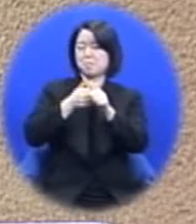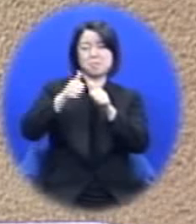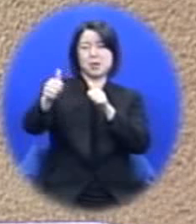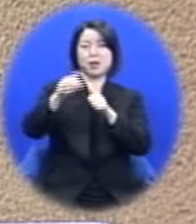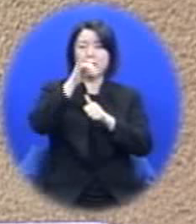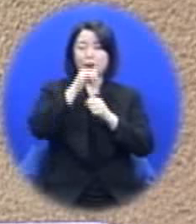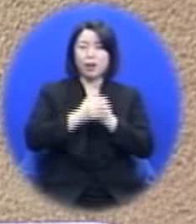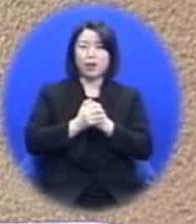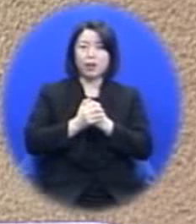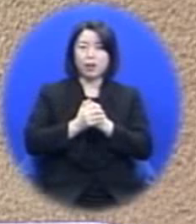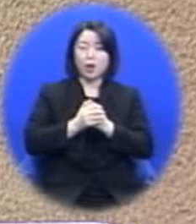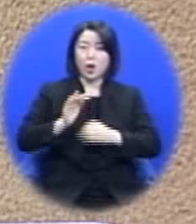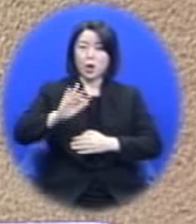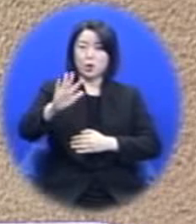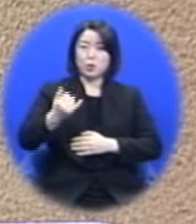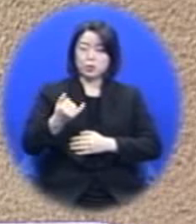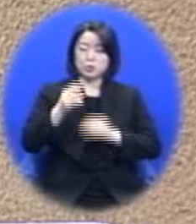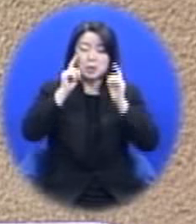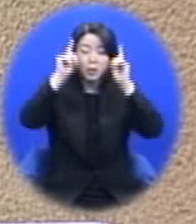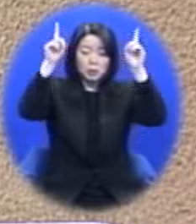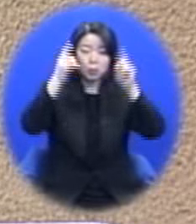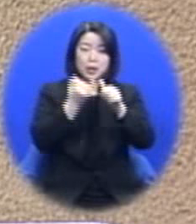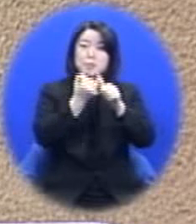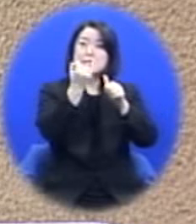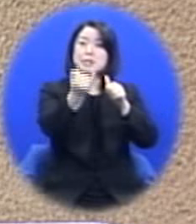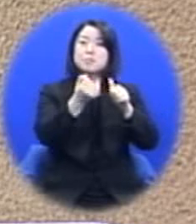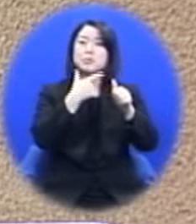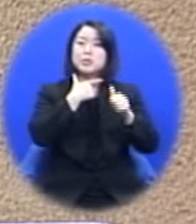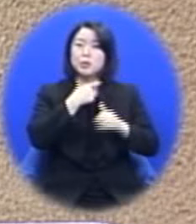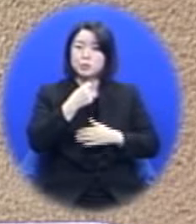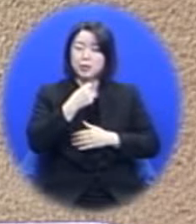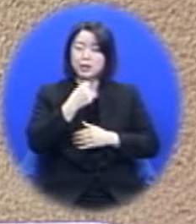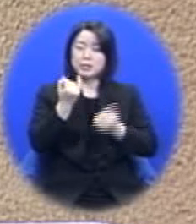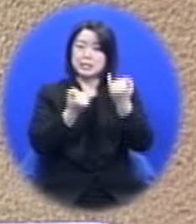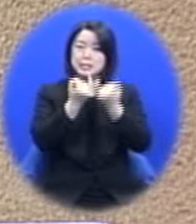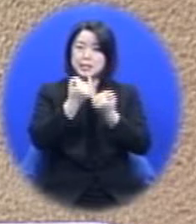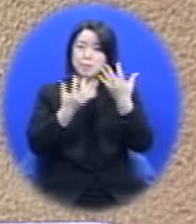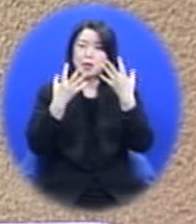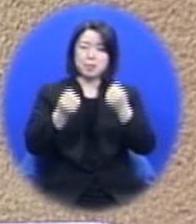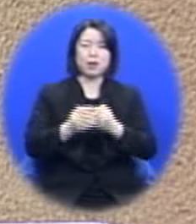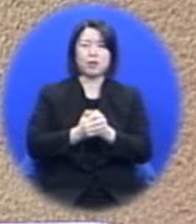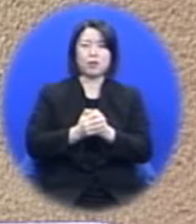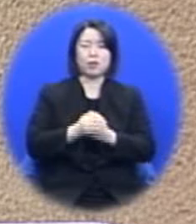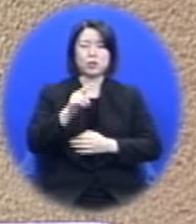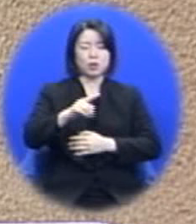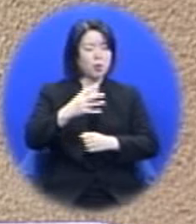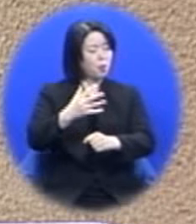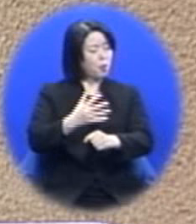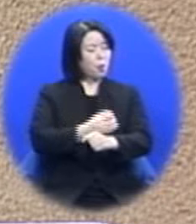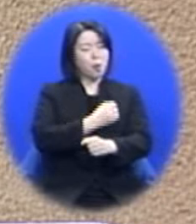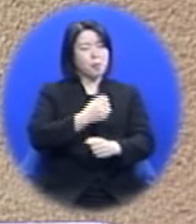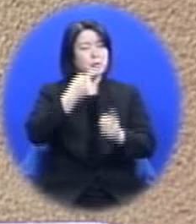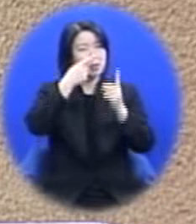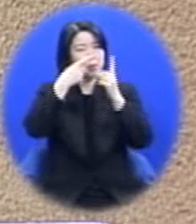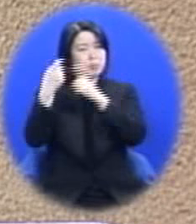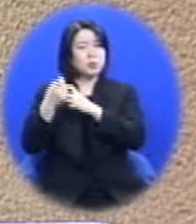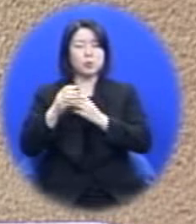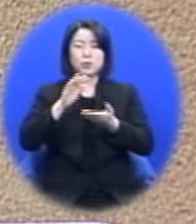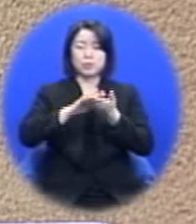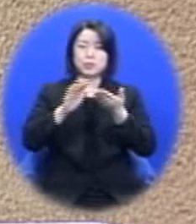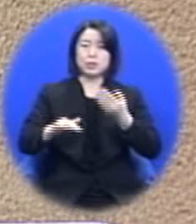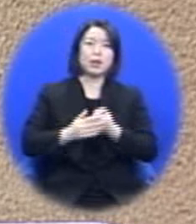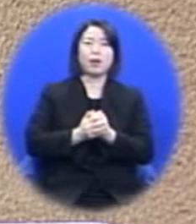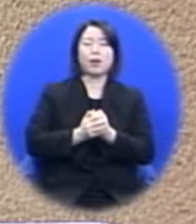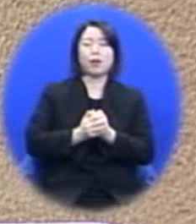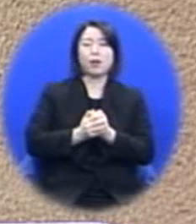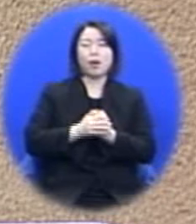요즘에 도깨비 신부 되겠다고 하는 자매들이 많대요. 이건 엄청난 미혹이죠. 여러분,